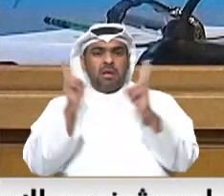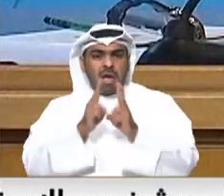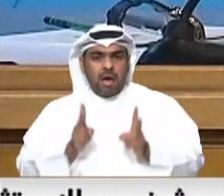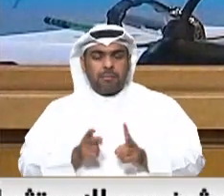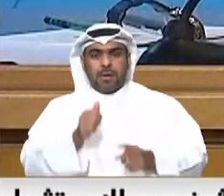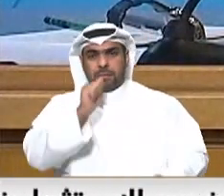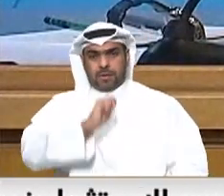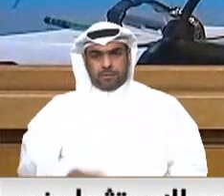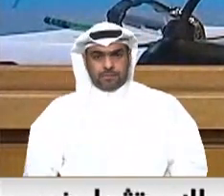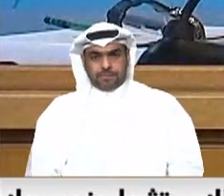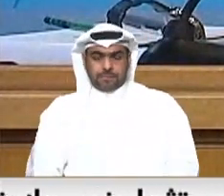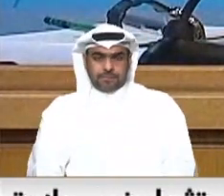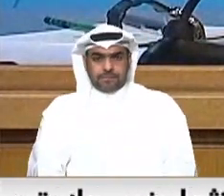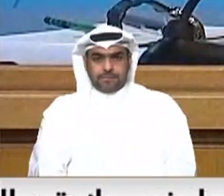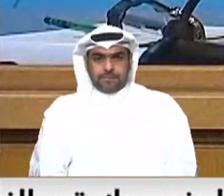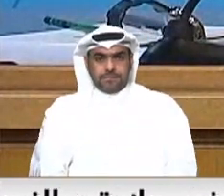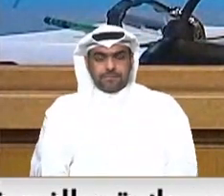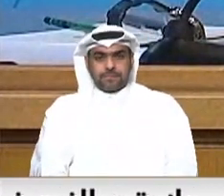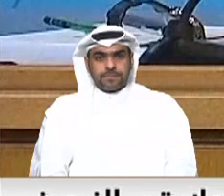اوكرانيا